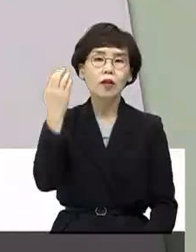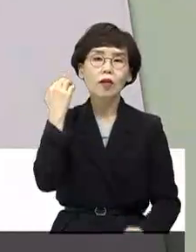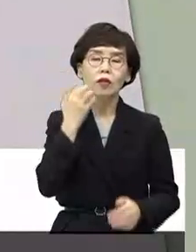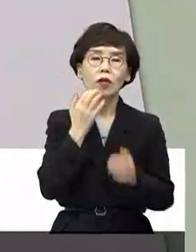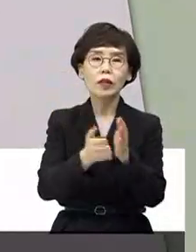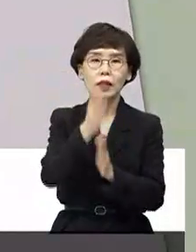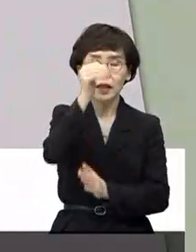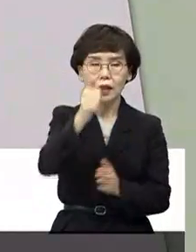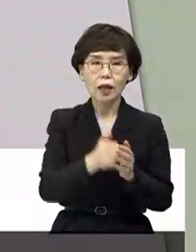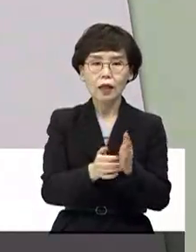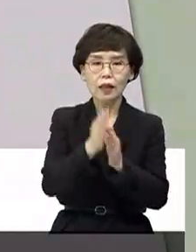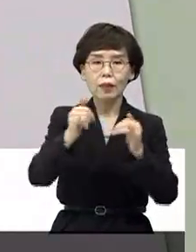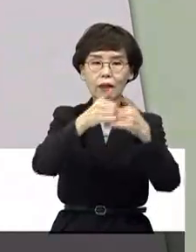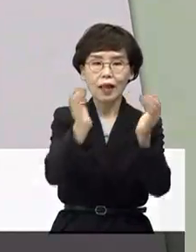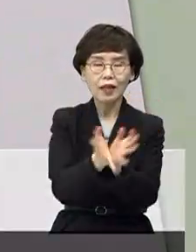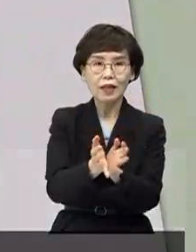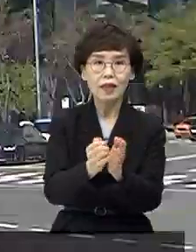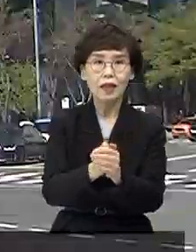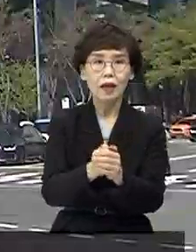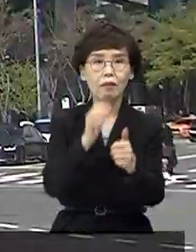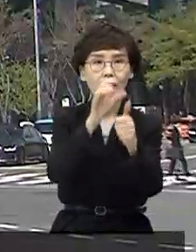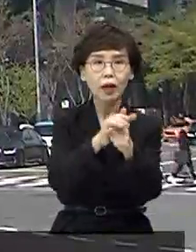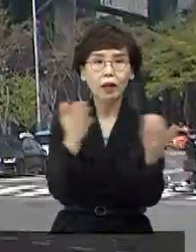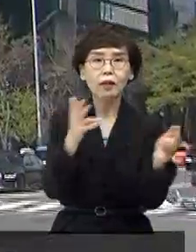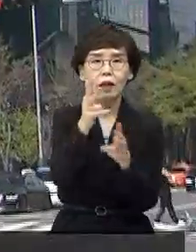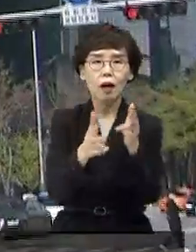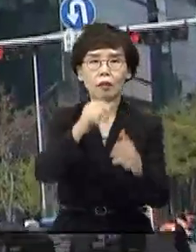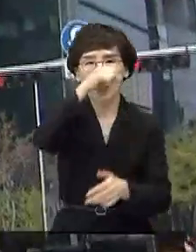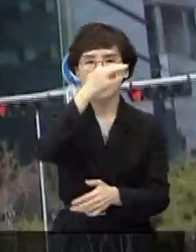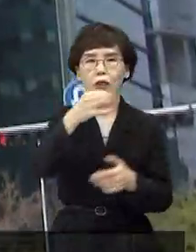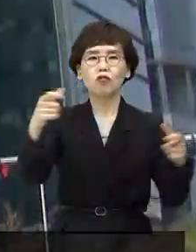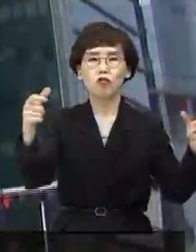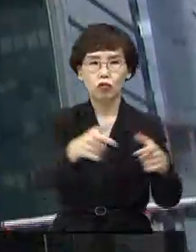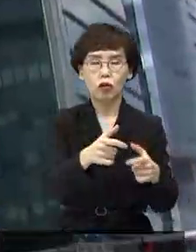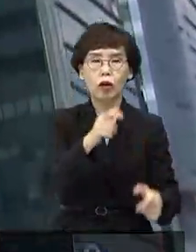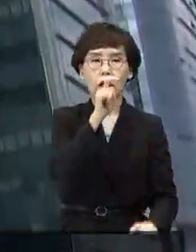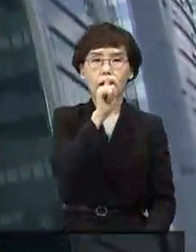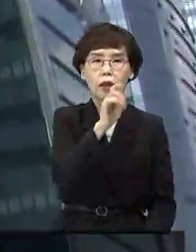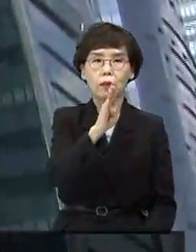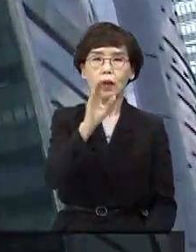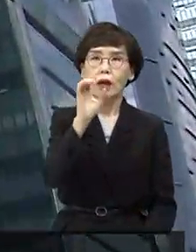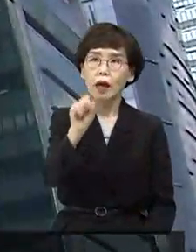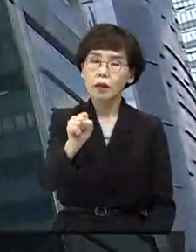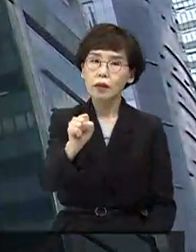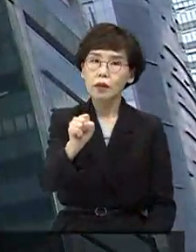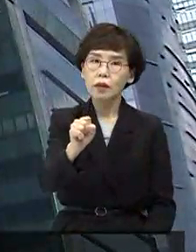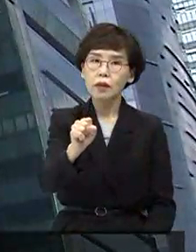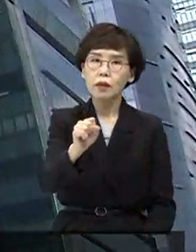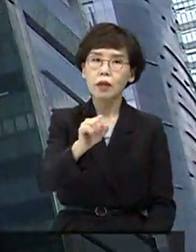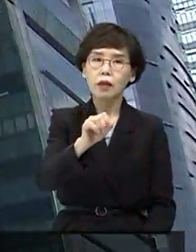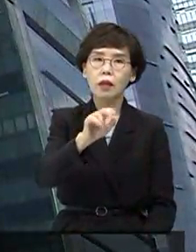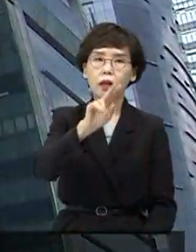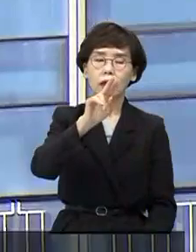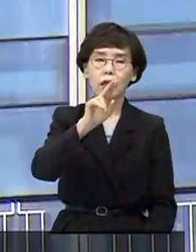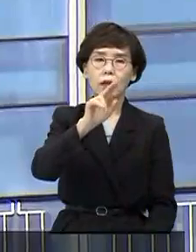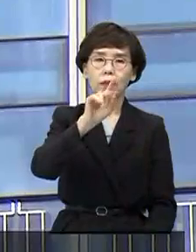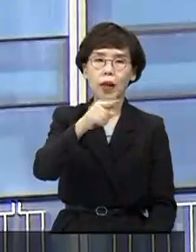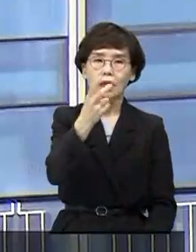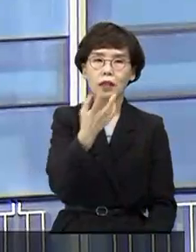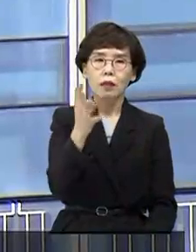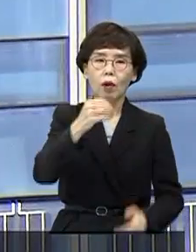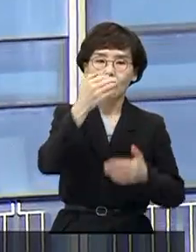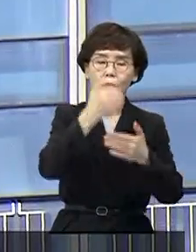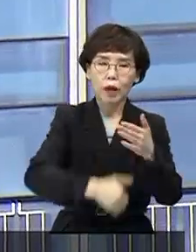사업 예산을 대폭 삭감했습니다. TBS 출연금은 올해보다 123억 줄인 252억 원으로